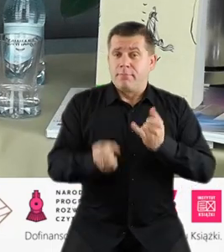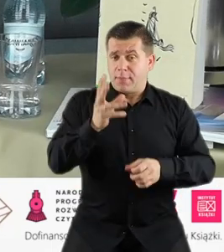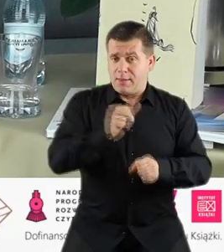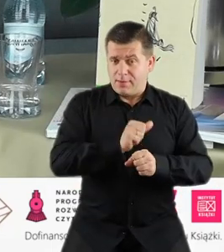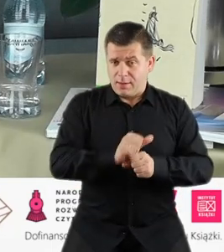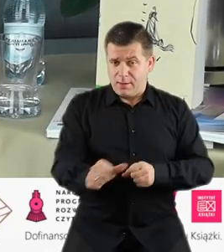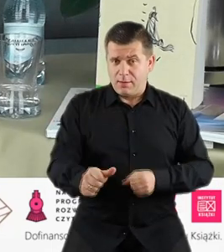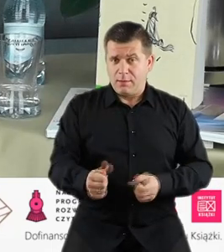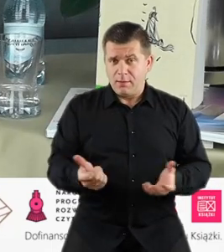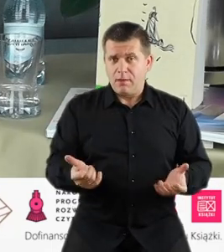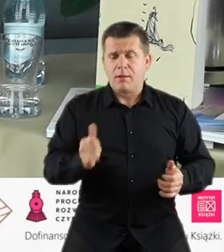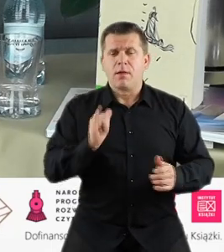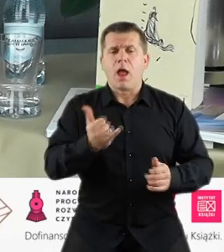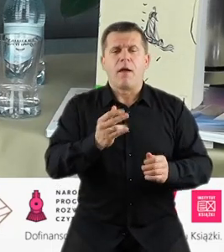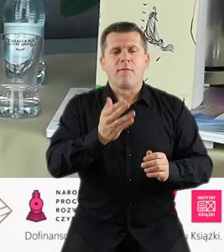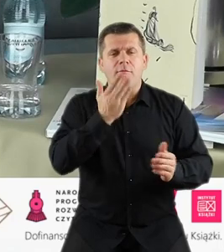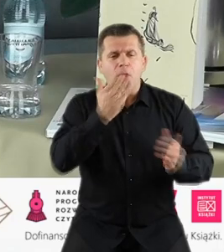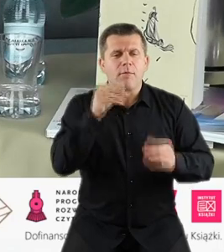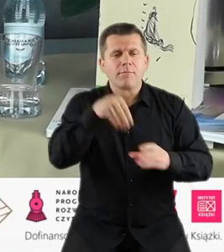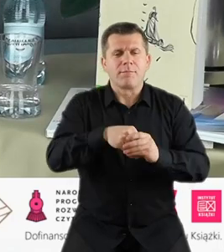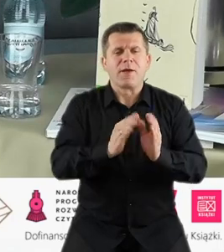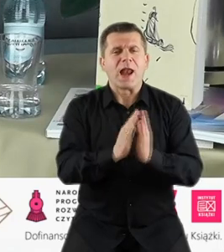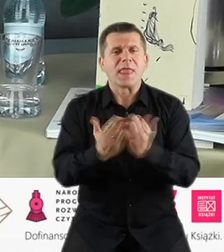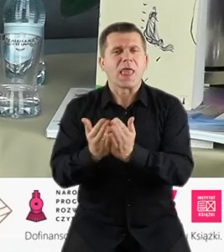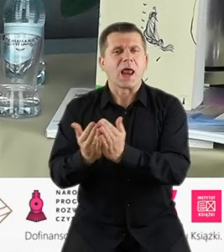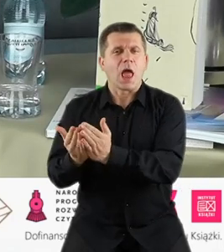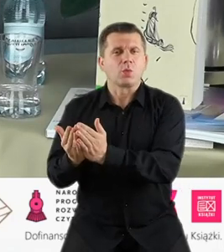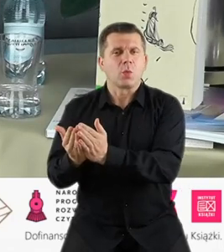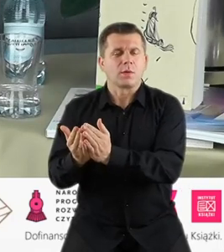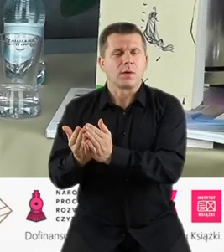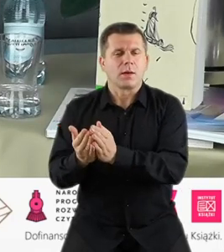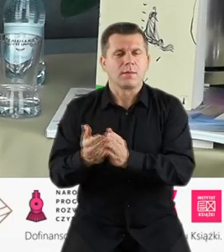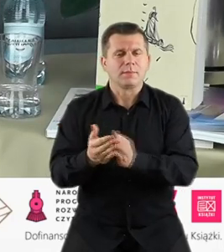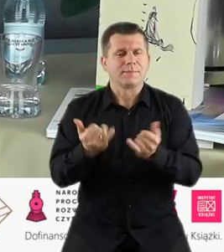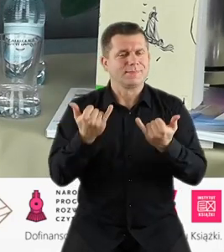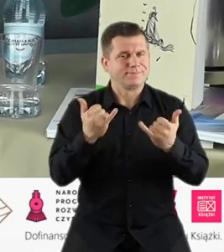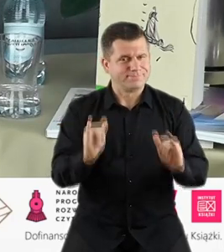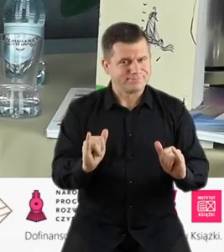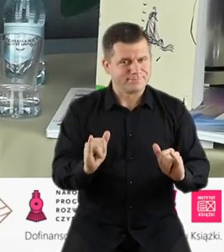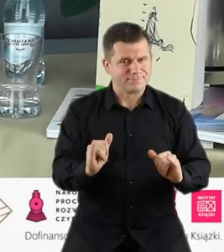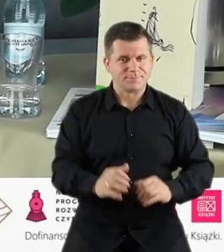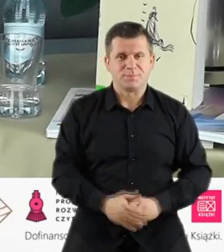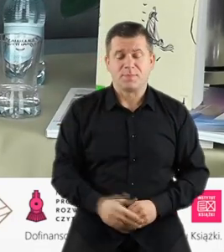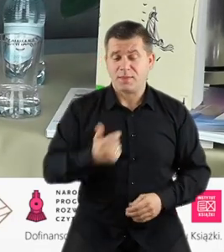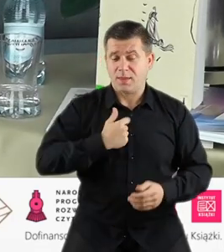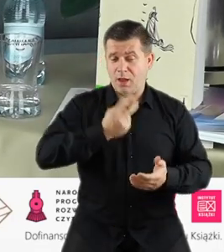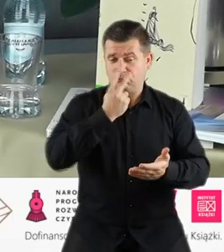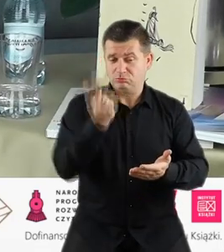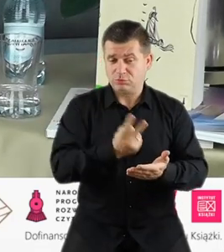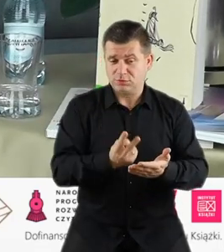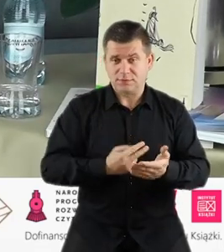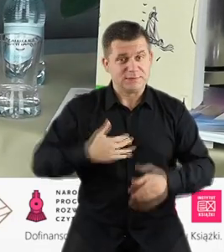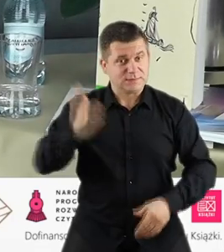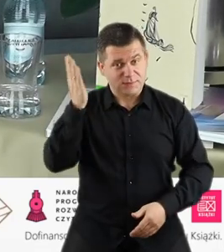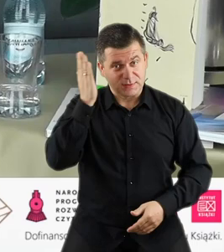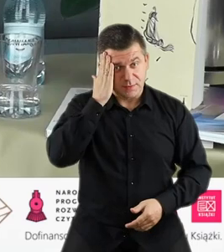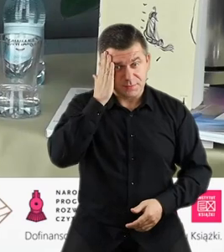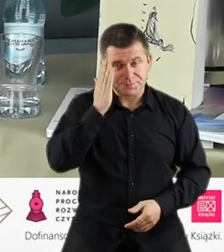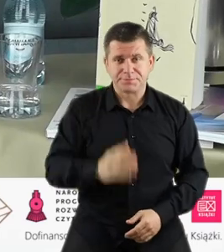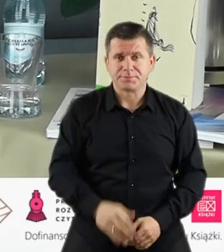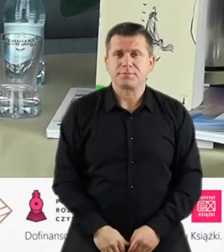dzieje w rzeczywistości, jak to funkcjonuje w literaturze. Literatura to tak nie jest. W literaturze tej, którą ja czytałam i